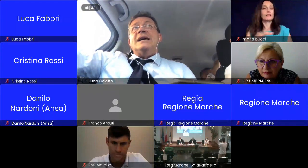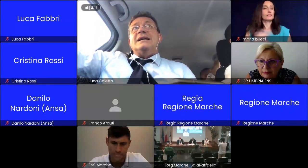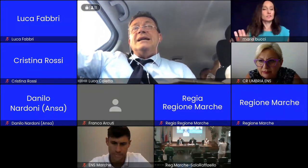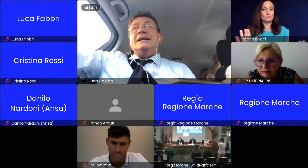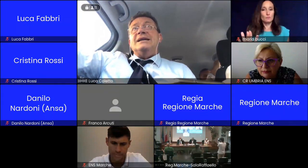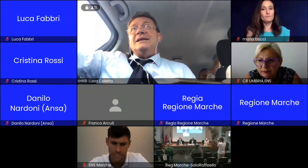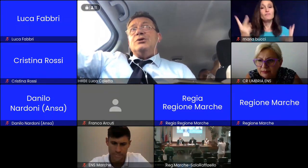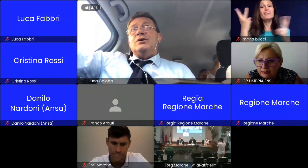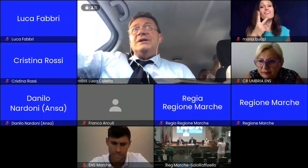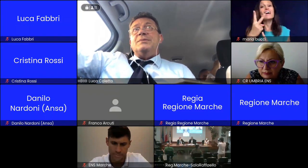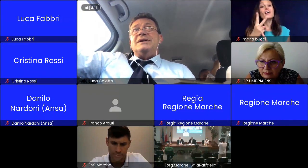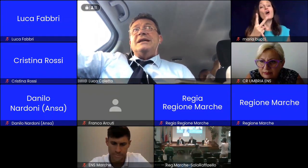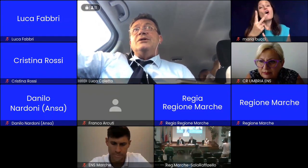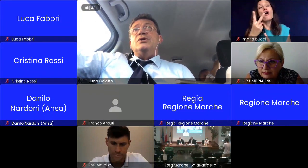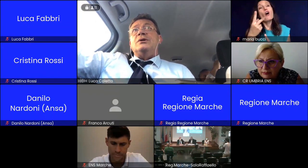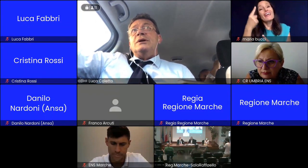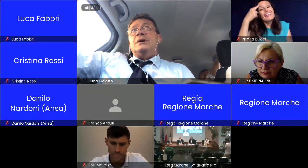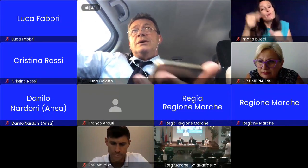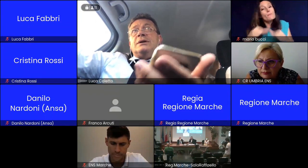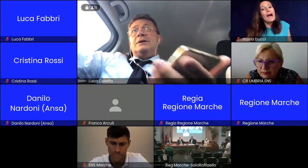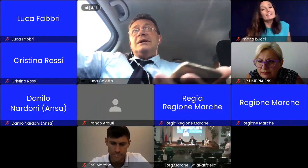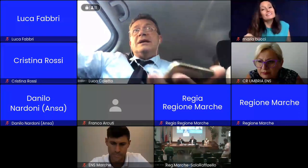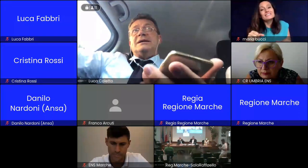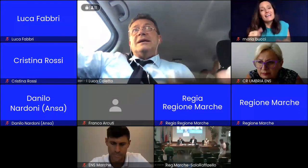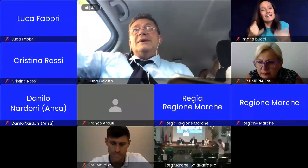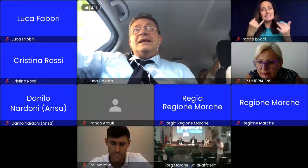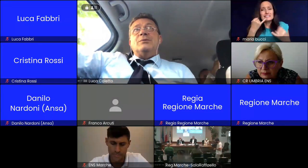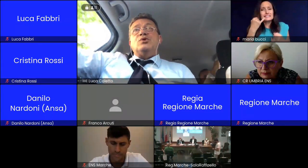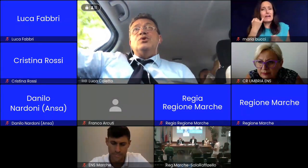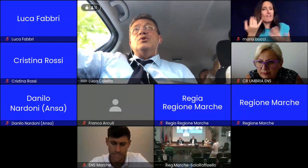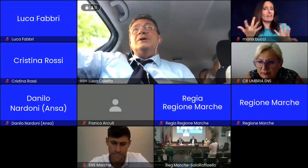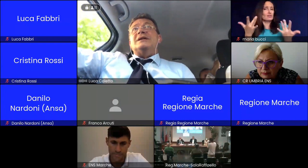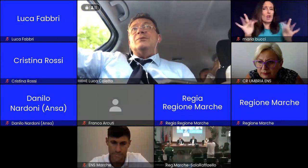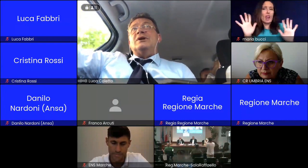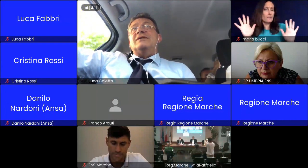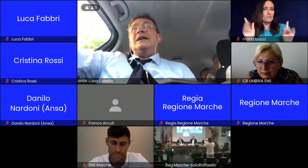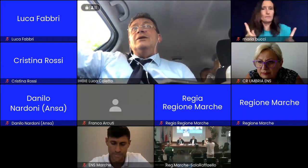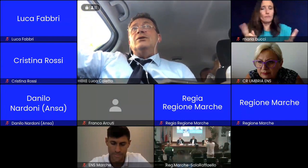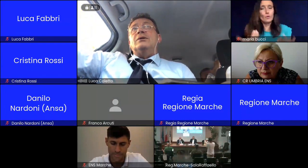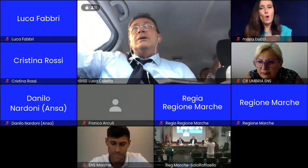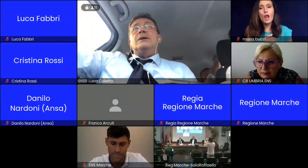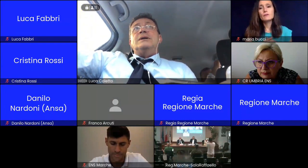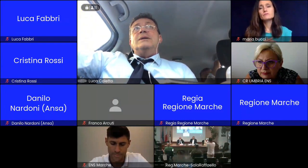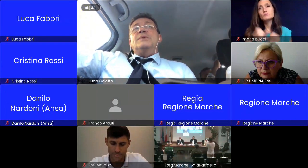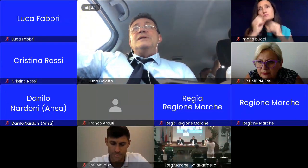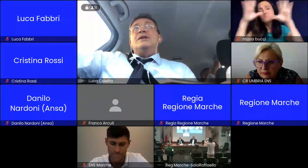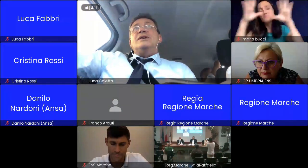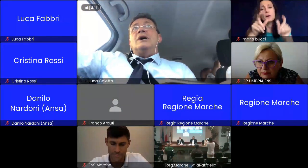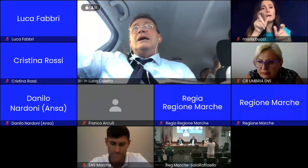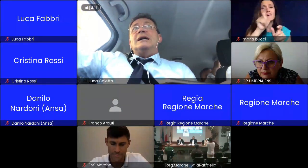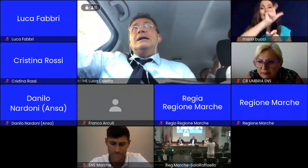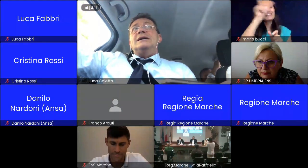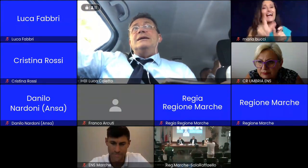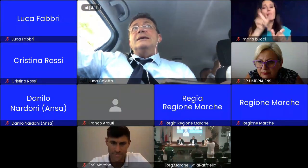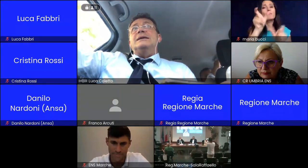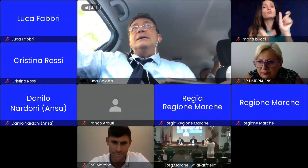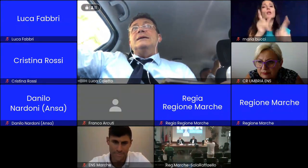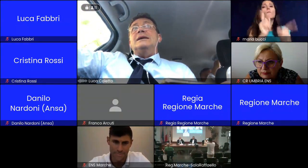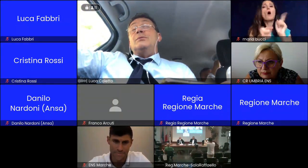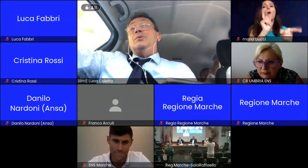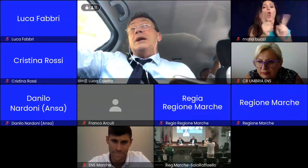popolazione italiana dal 10 al 12%, se la mettiamo giù, a livello di